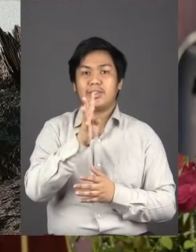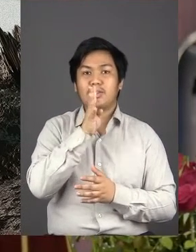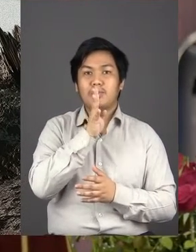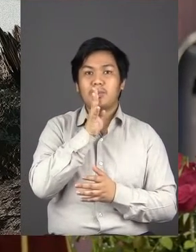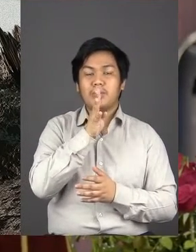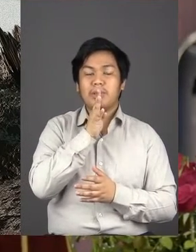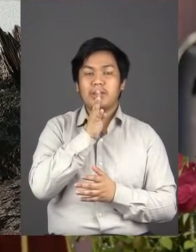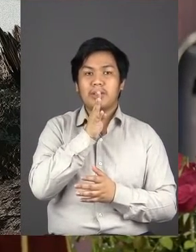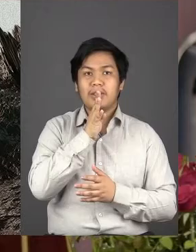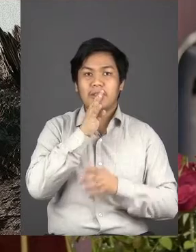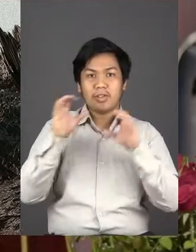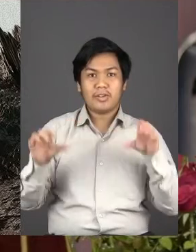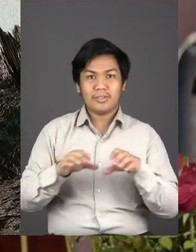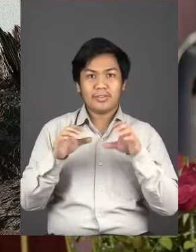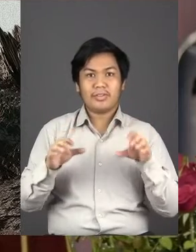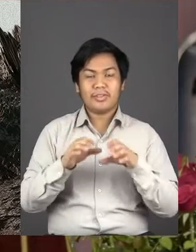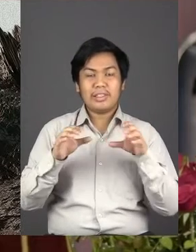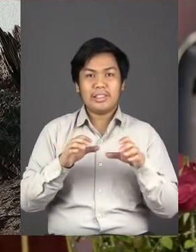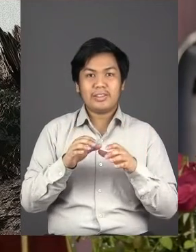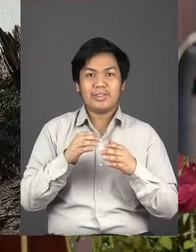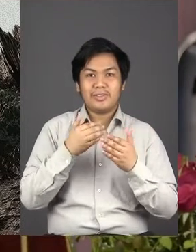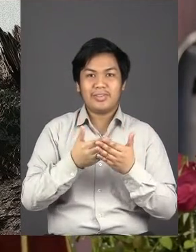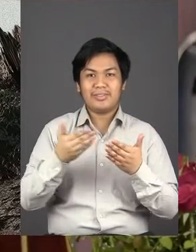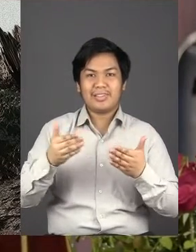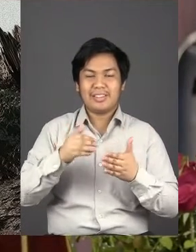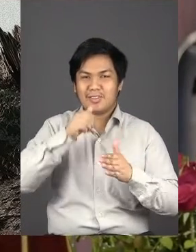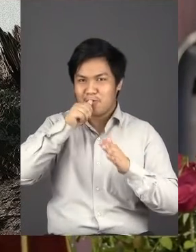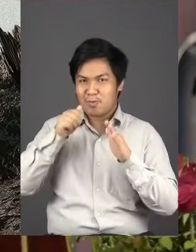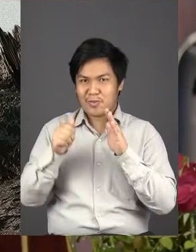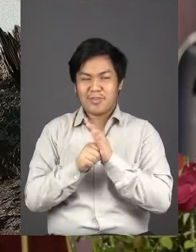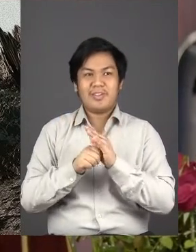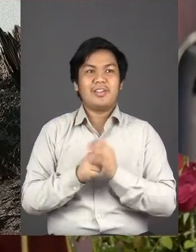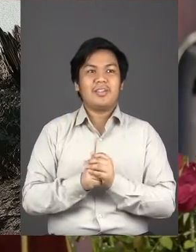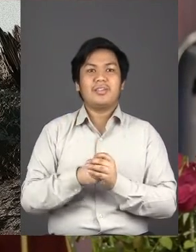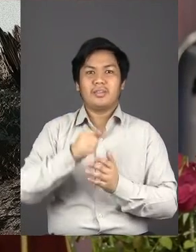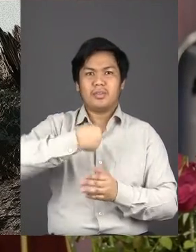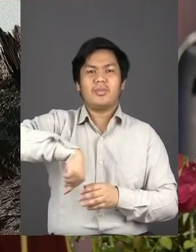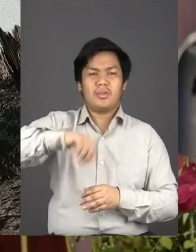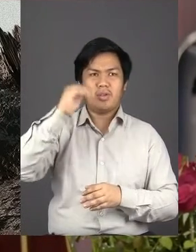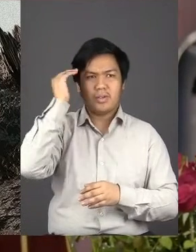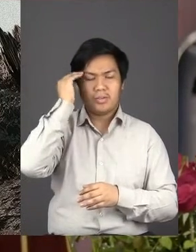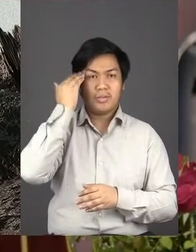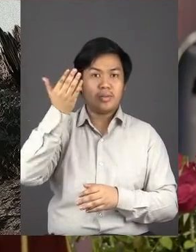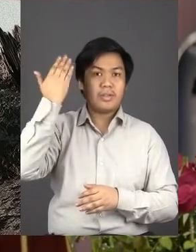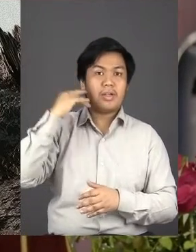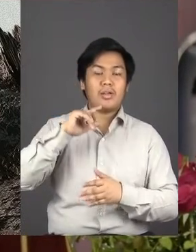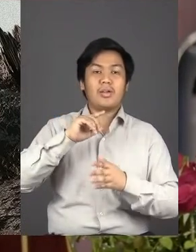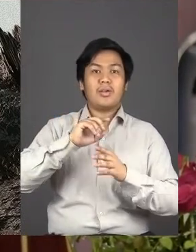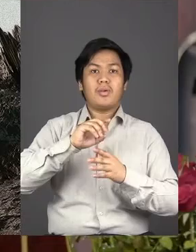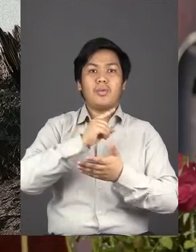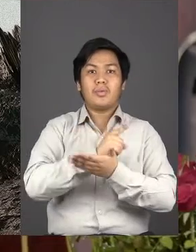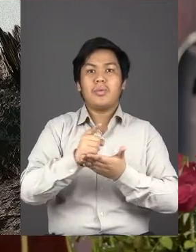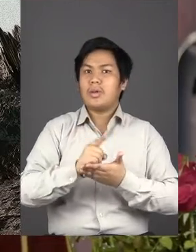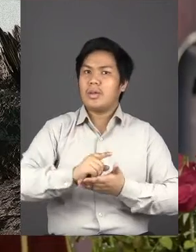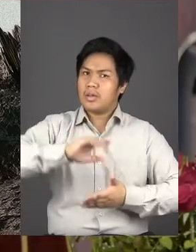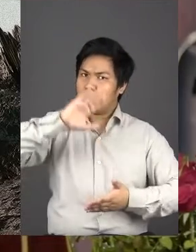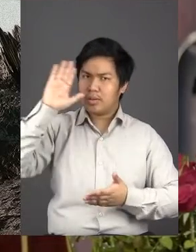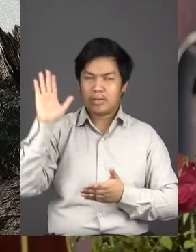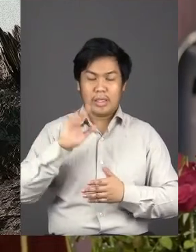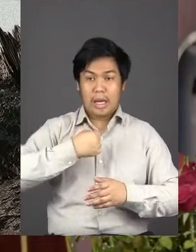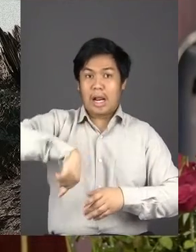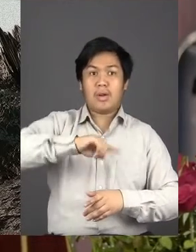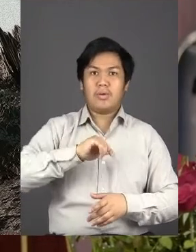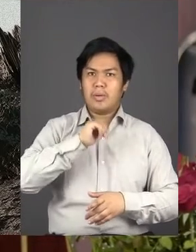the things that they do in secret. Natutunan na natin to nung isang linggo na hindi dapat nababanggit man